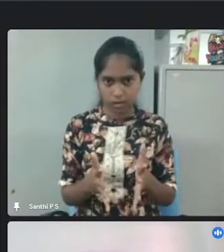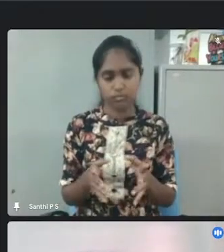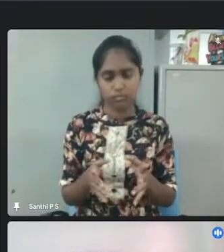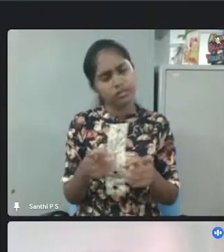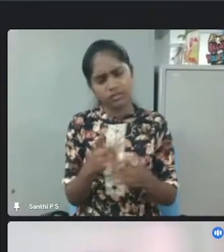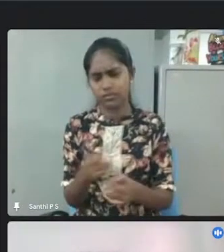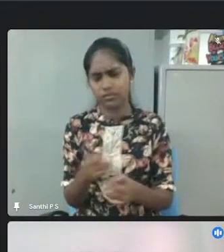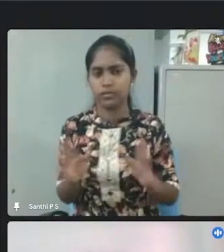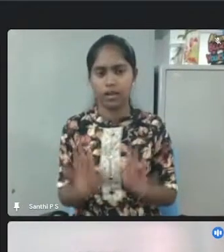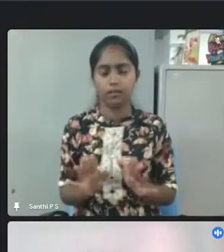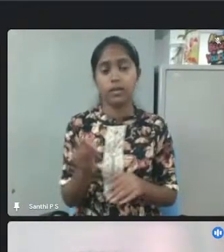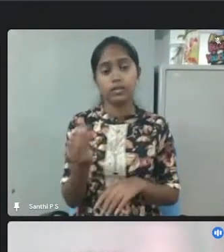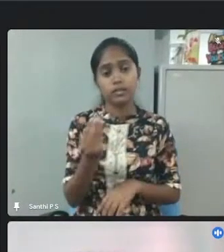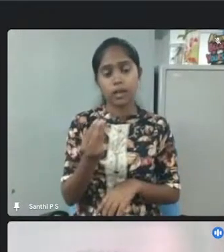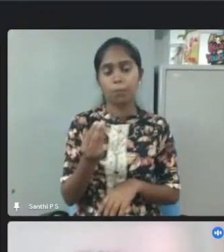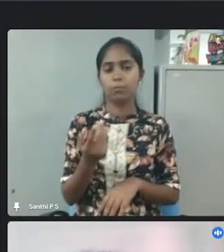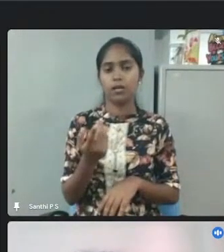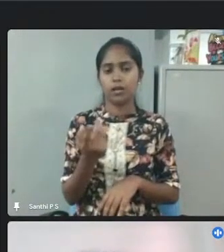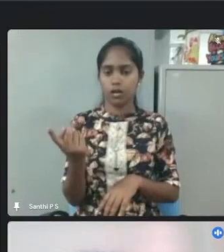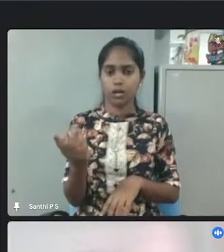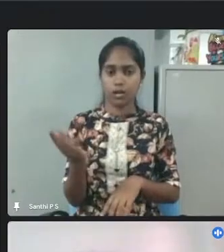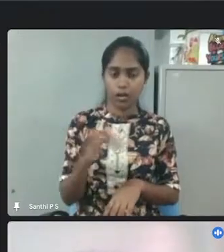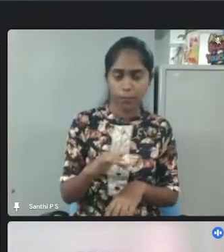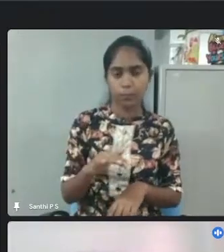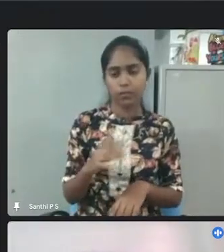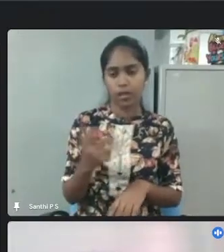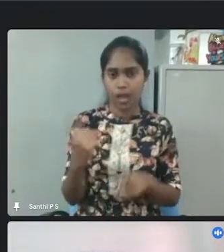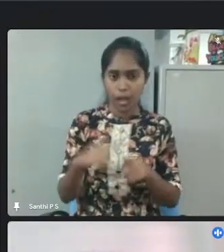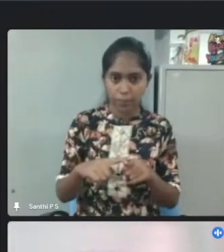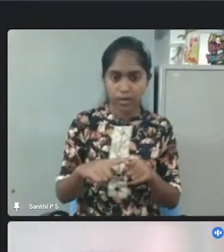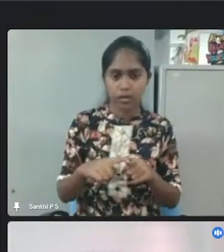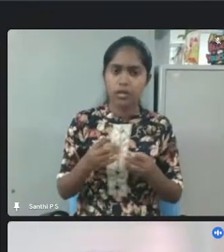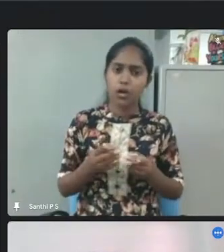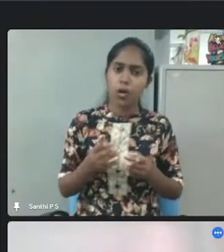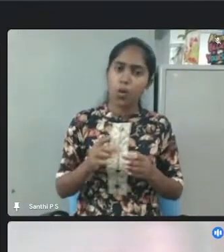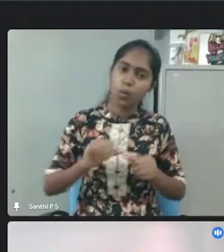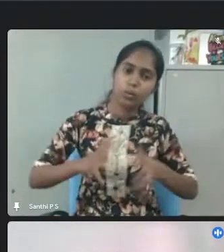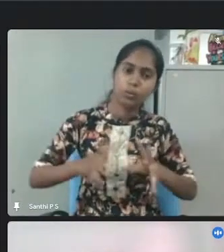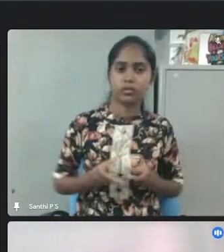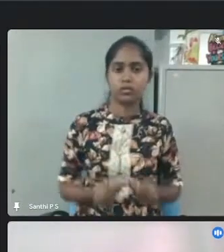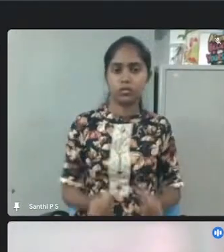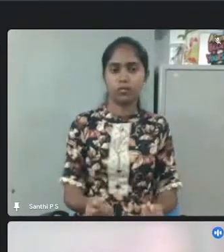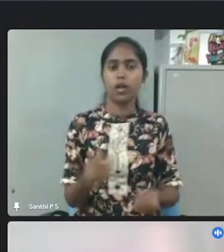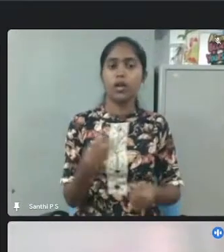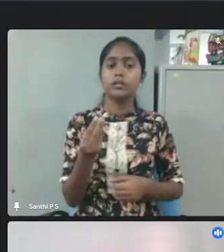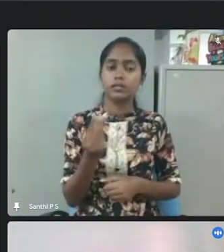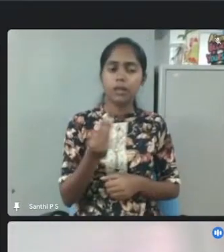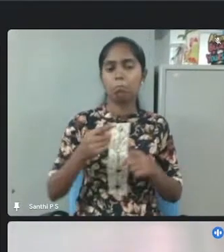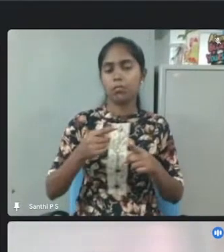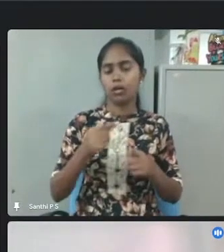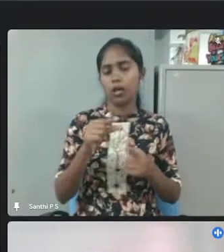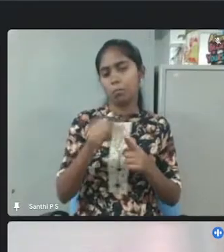തന്നെ ചിലത് വരുകയും പോകുകയും ചെയ്യുന്ന മൾട്ടിപ്പിൾ സ്ക്ലിറോസിസ് എന്നൊക്കെ പറയുന്ന ചില അസുഖങ്ങൾ പോലെ ഇടയ്ക്ക് നമുക്ക്